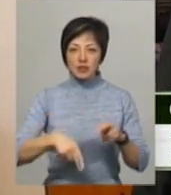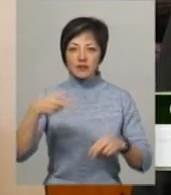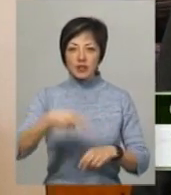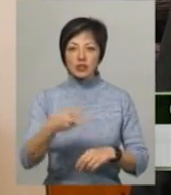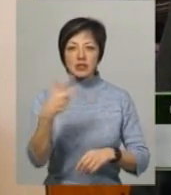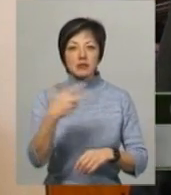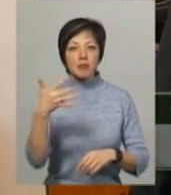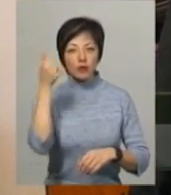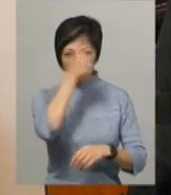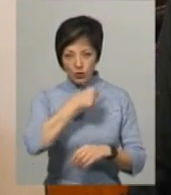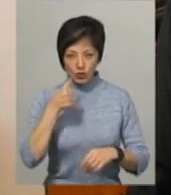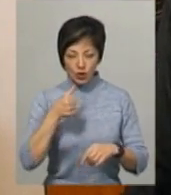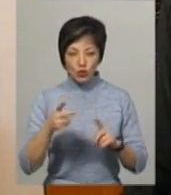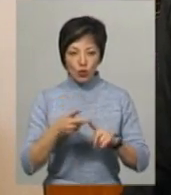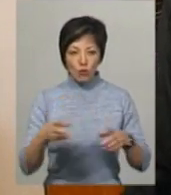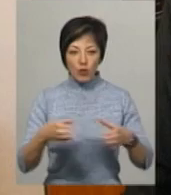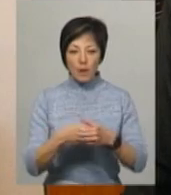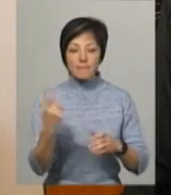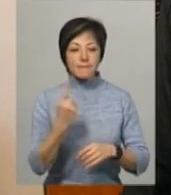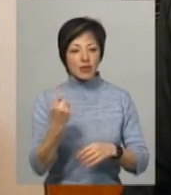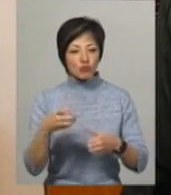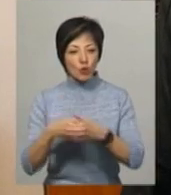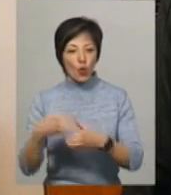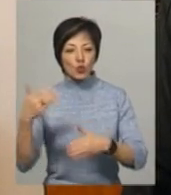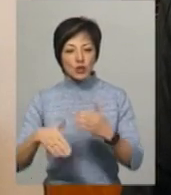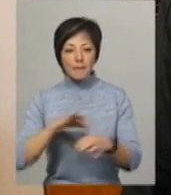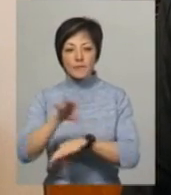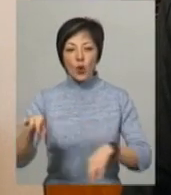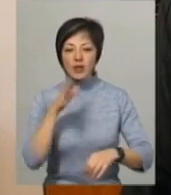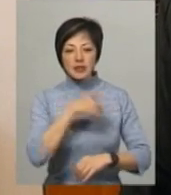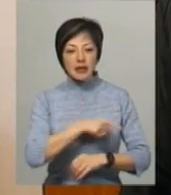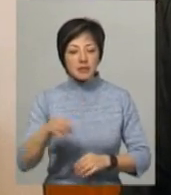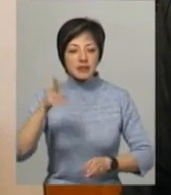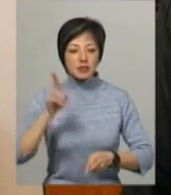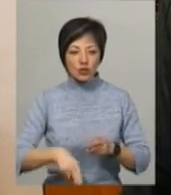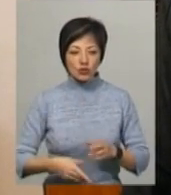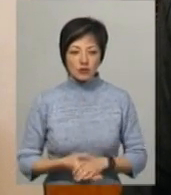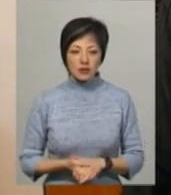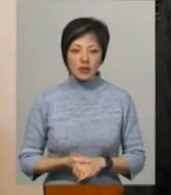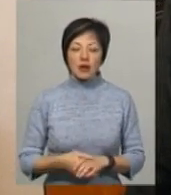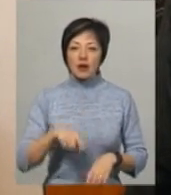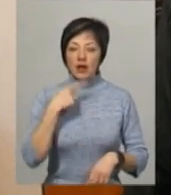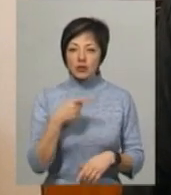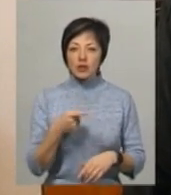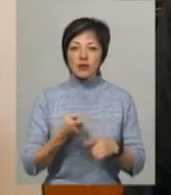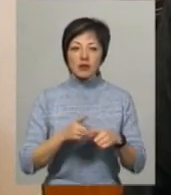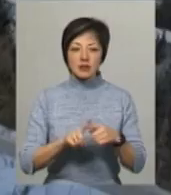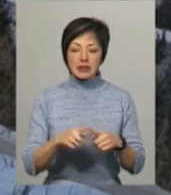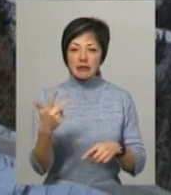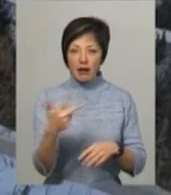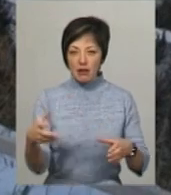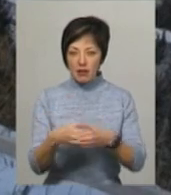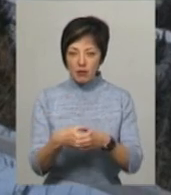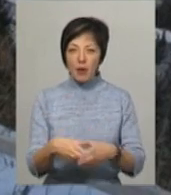2035 році. Другий блок. Перший блок, вже проектний термін, закінчився. Олег Рахлінський каже, конструкції третього